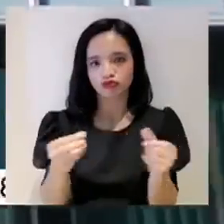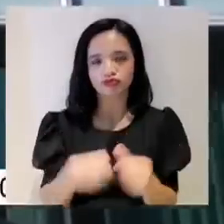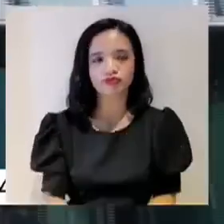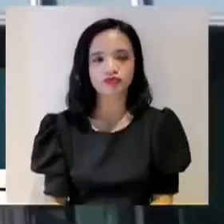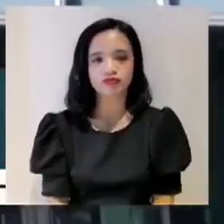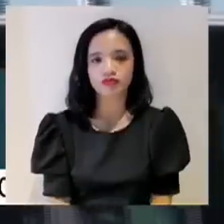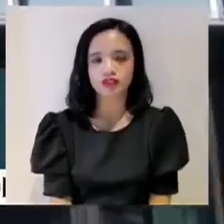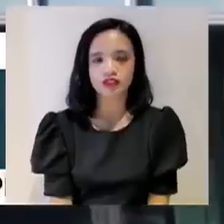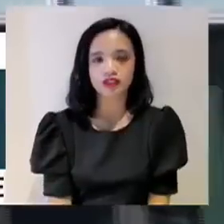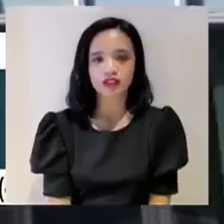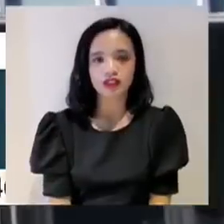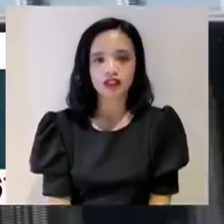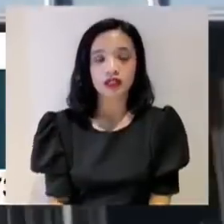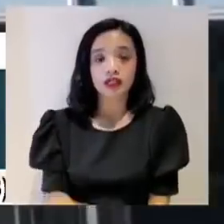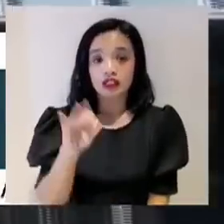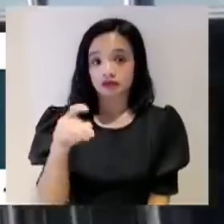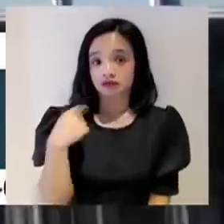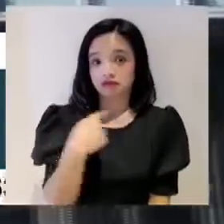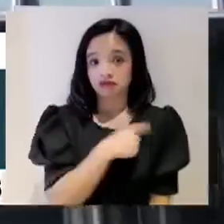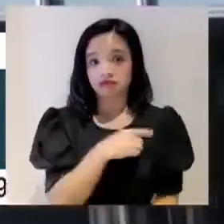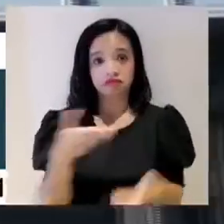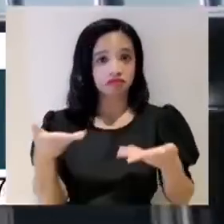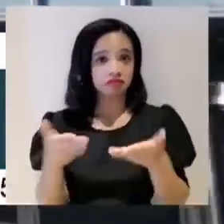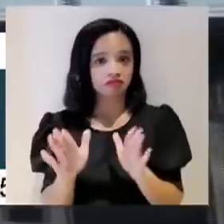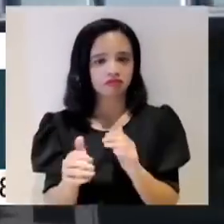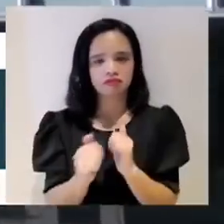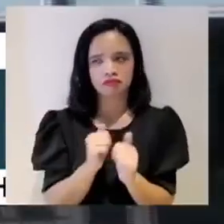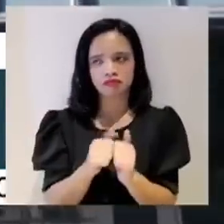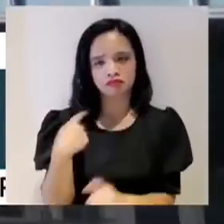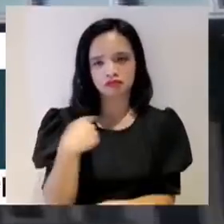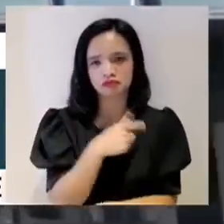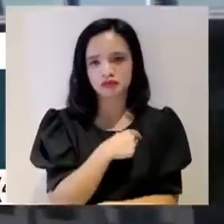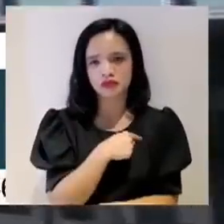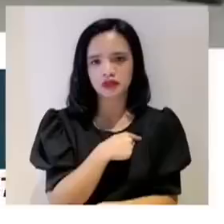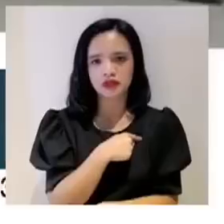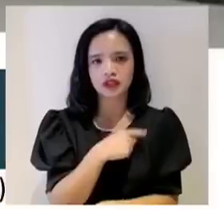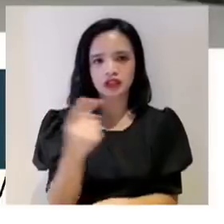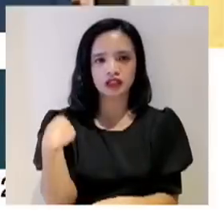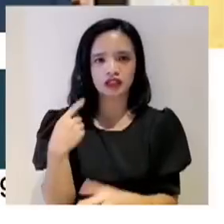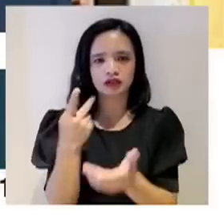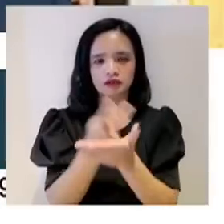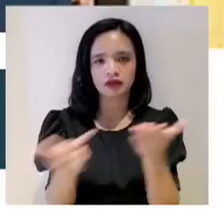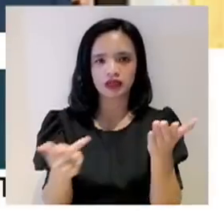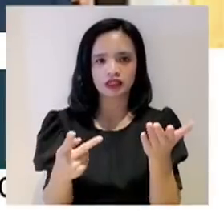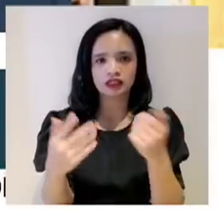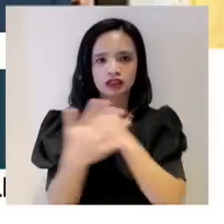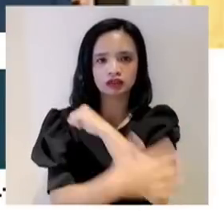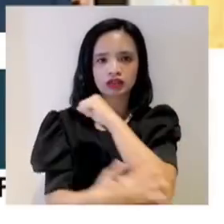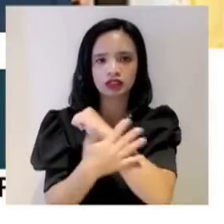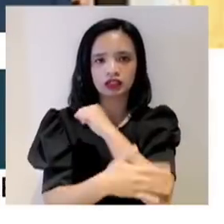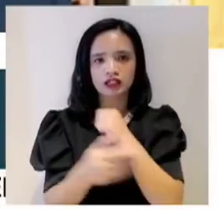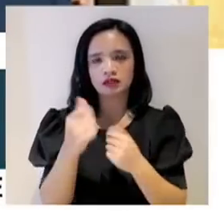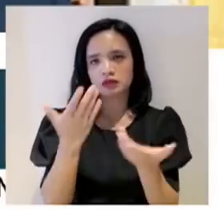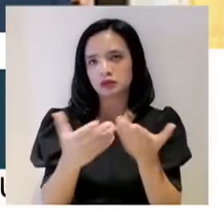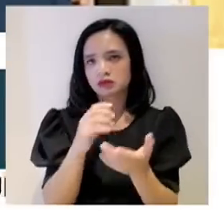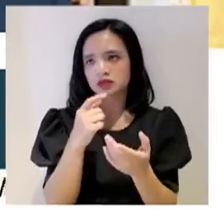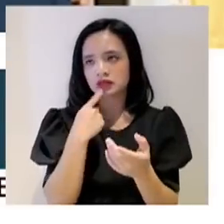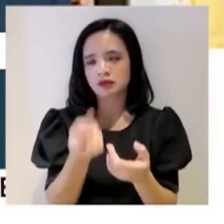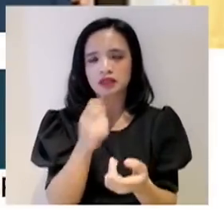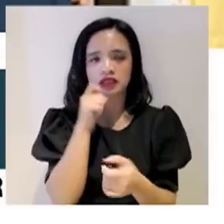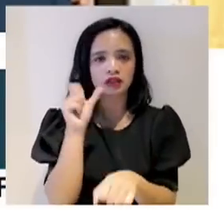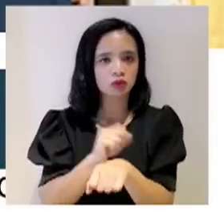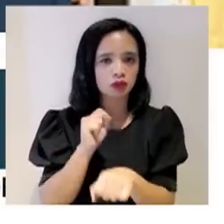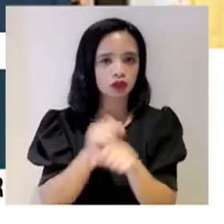Kung pumayag tayo, parang sinasabi natin, failed state tayo, na hindi gumagana ang sistema ng ating bansa,